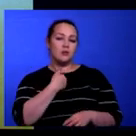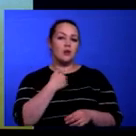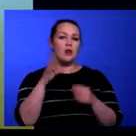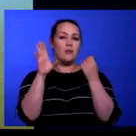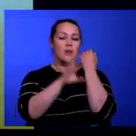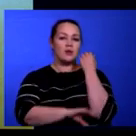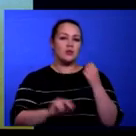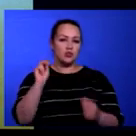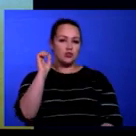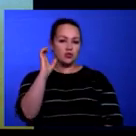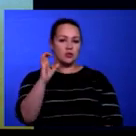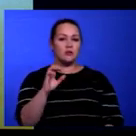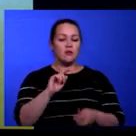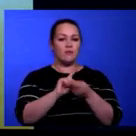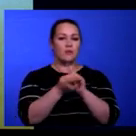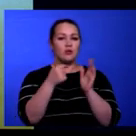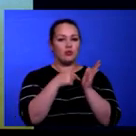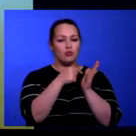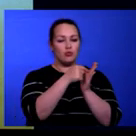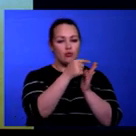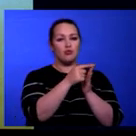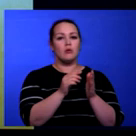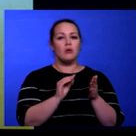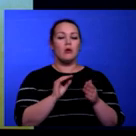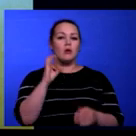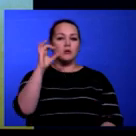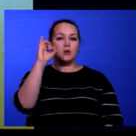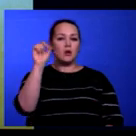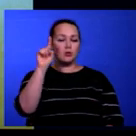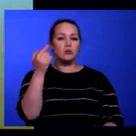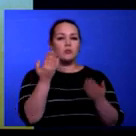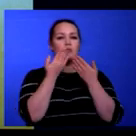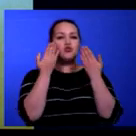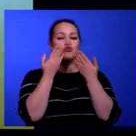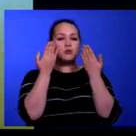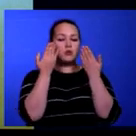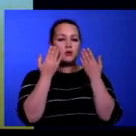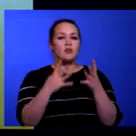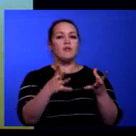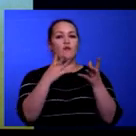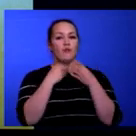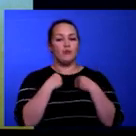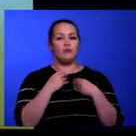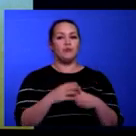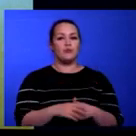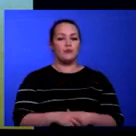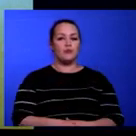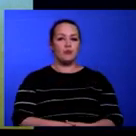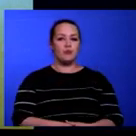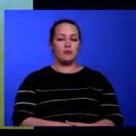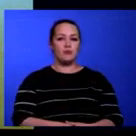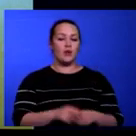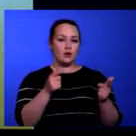давайте вместо точек ставим союзы прочтите что получилось читайте вместе со мной ребята хором